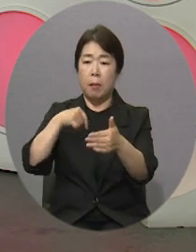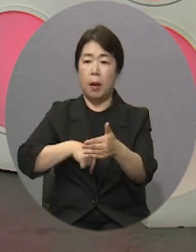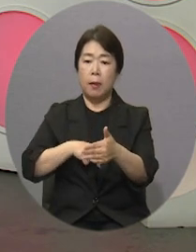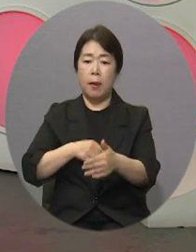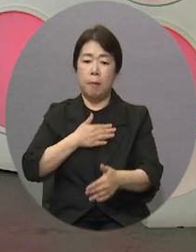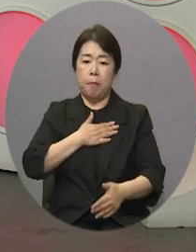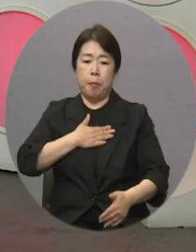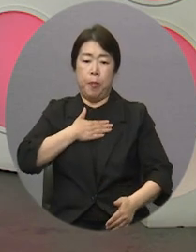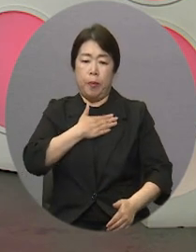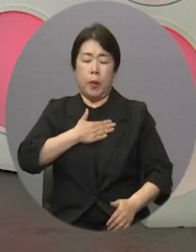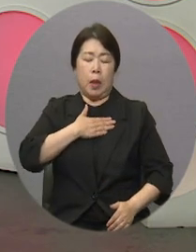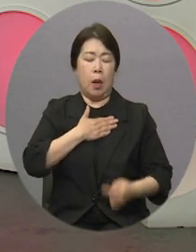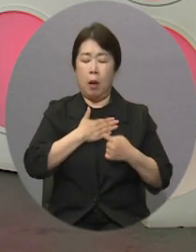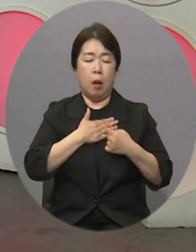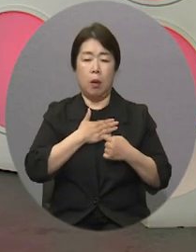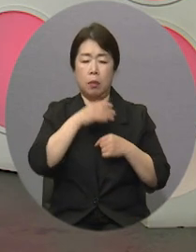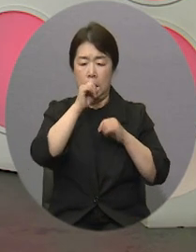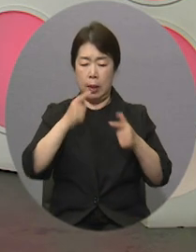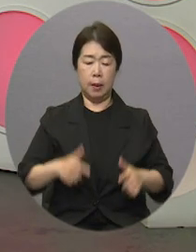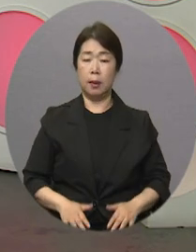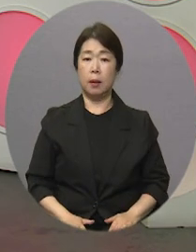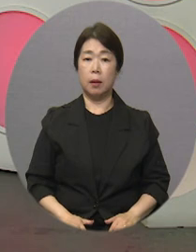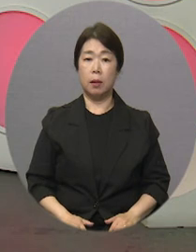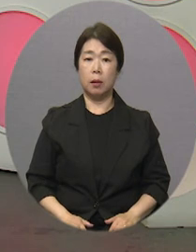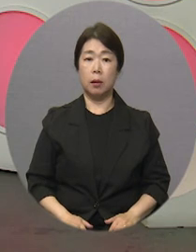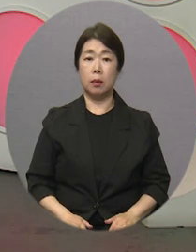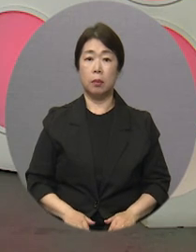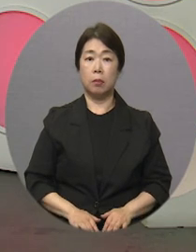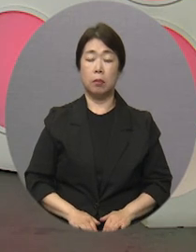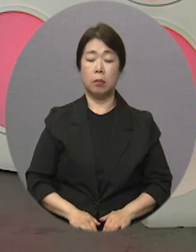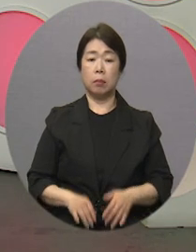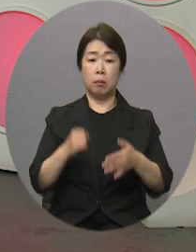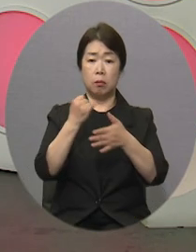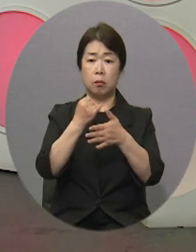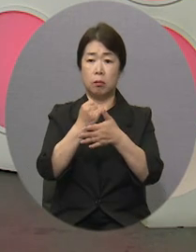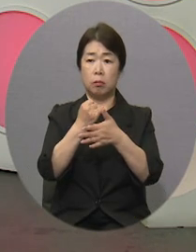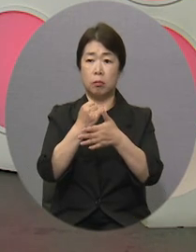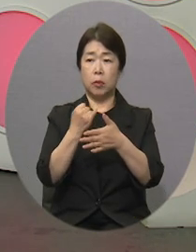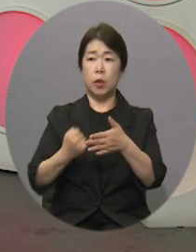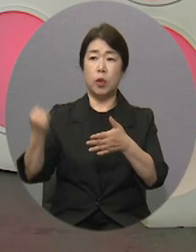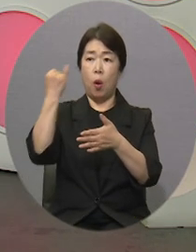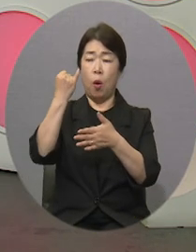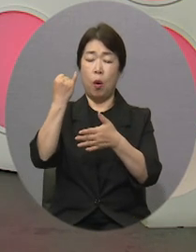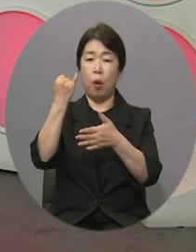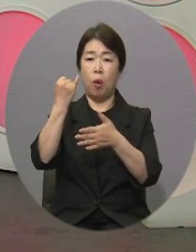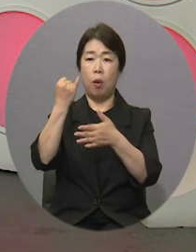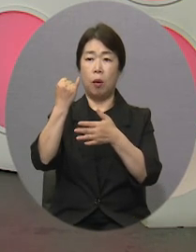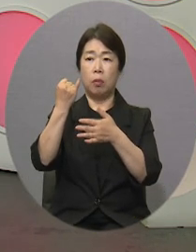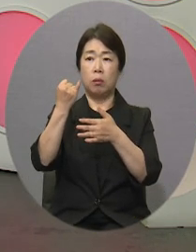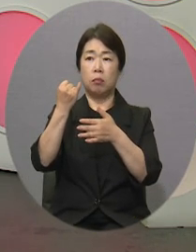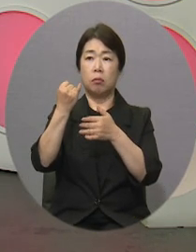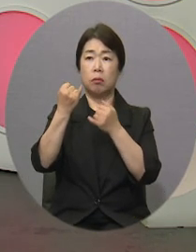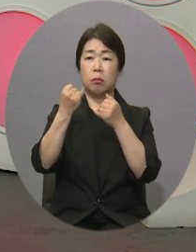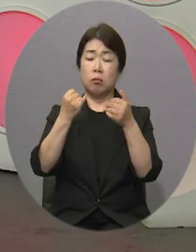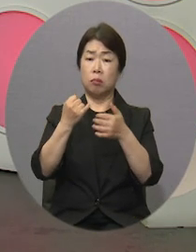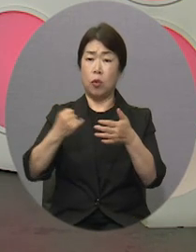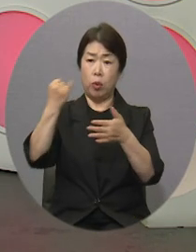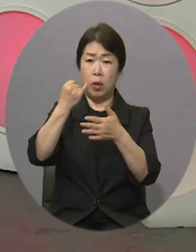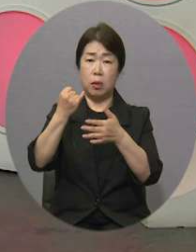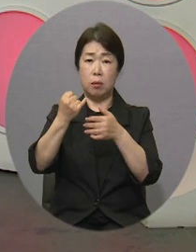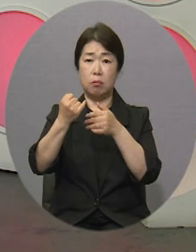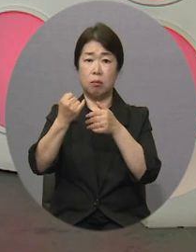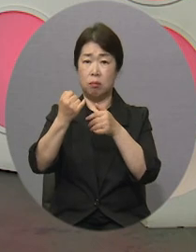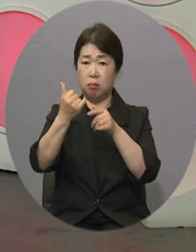바람이 불었습니다. 일찍 세상을 떠난 형부 대신 가장 역할을 하는 언니였습니다. 엄마의